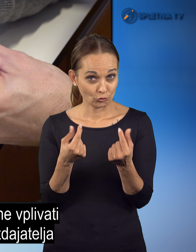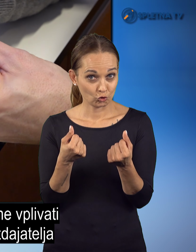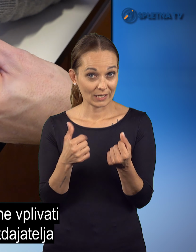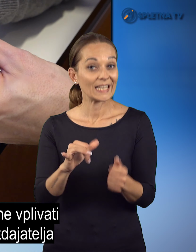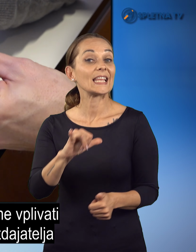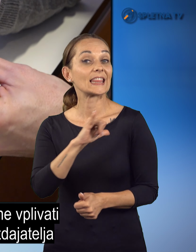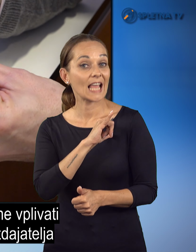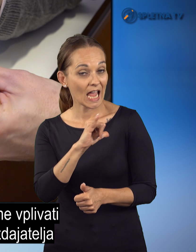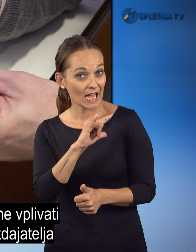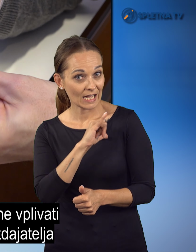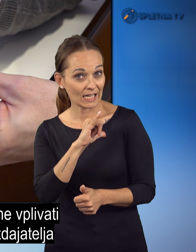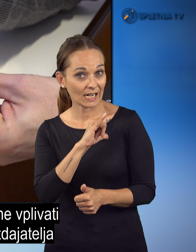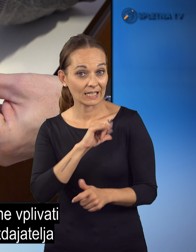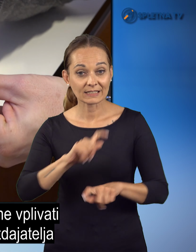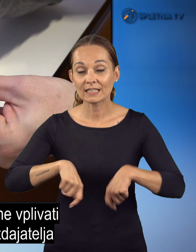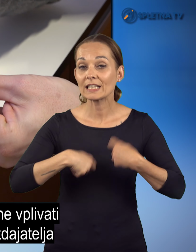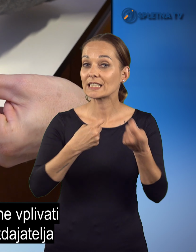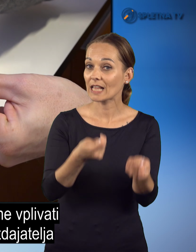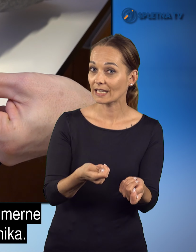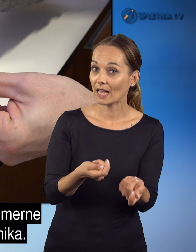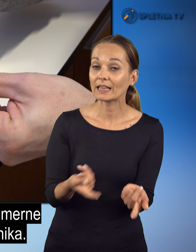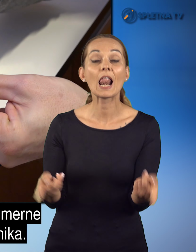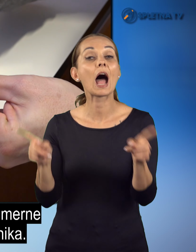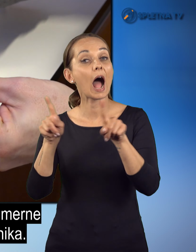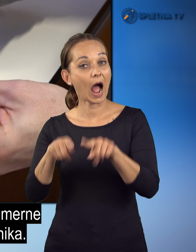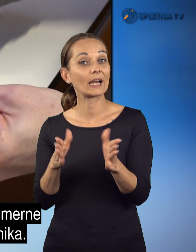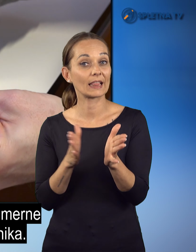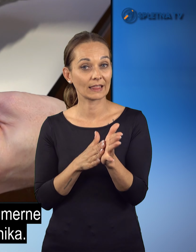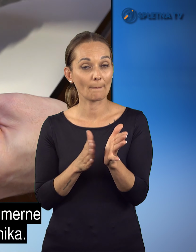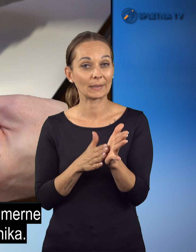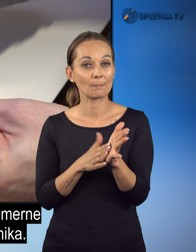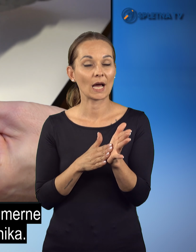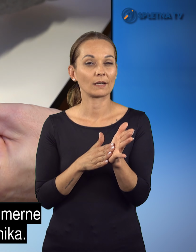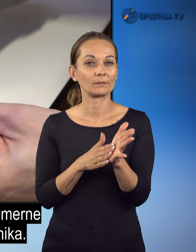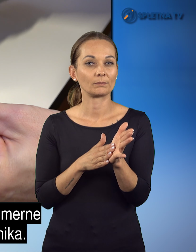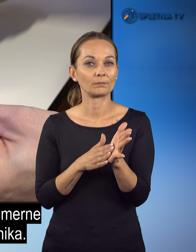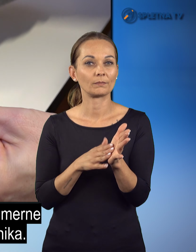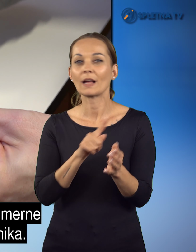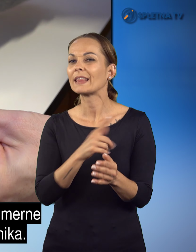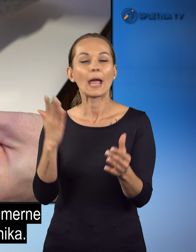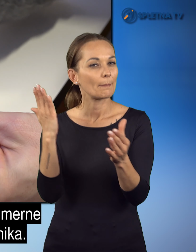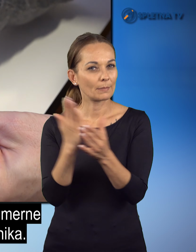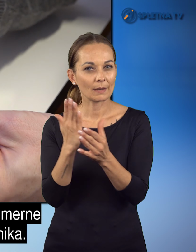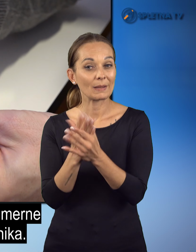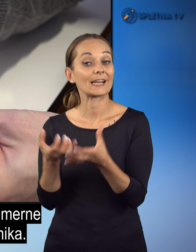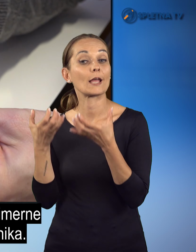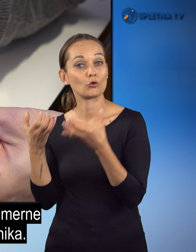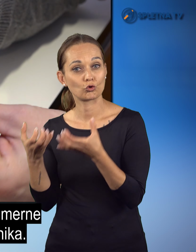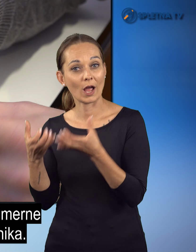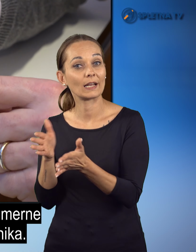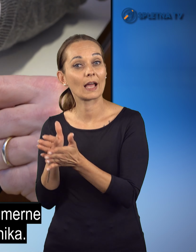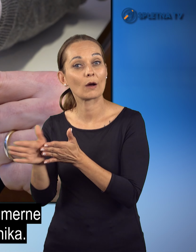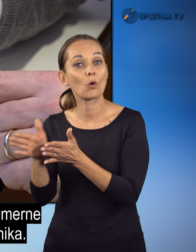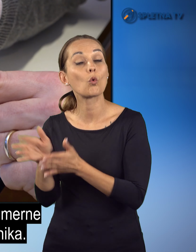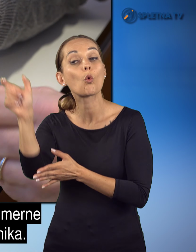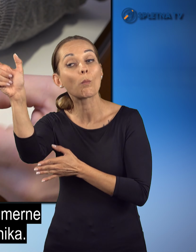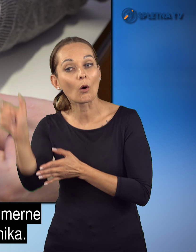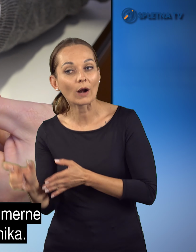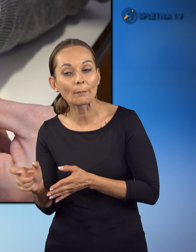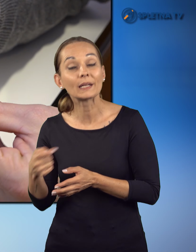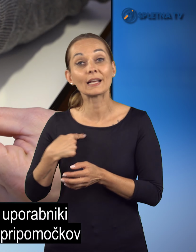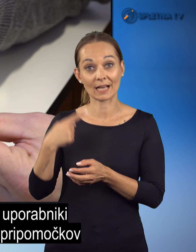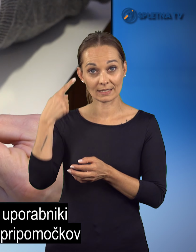finančni interes izdajatelja ali recimo neprimerne želje